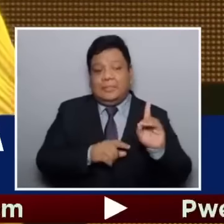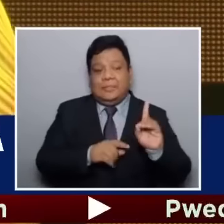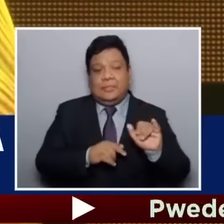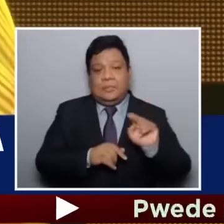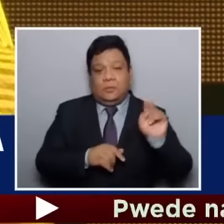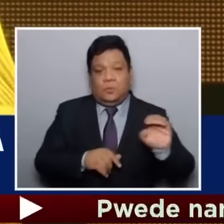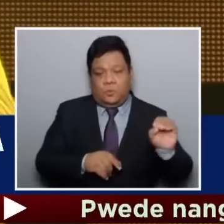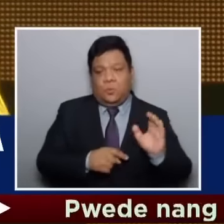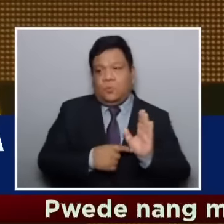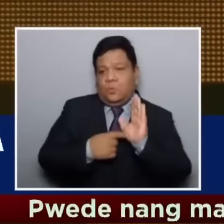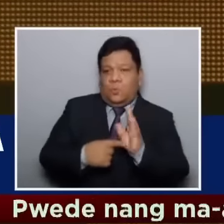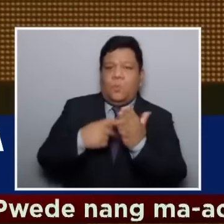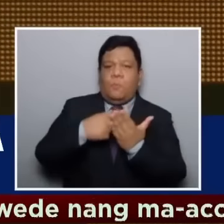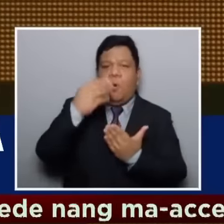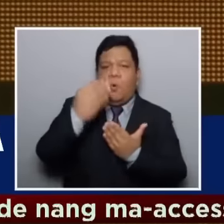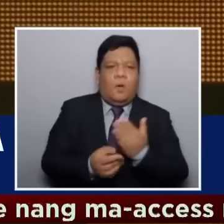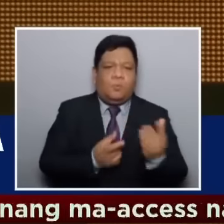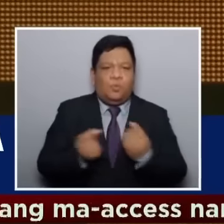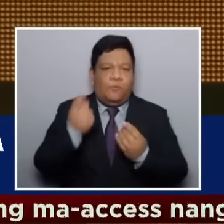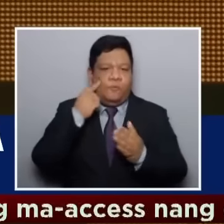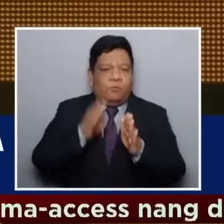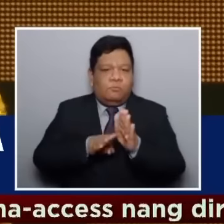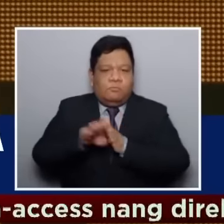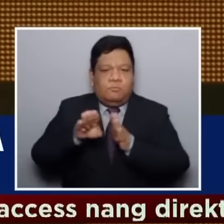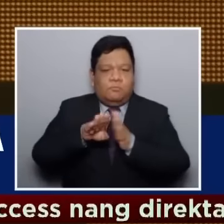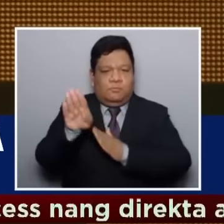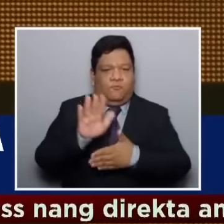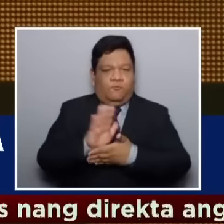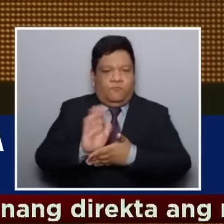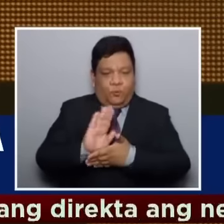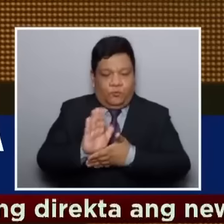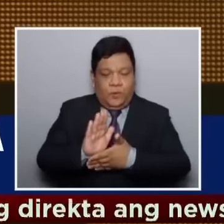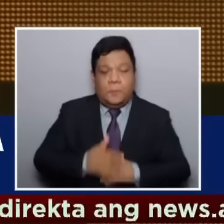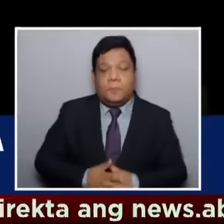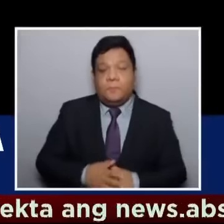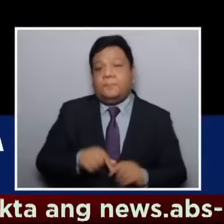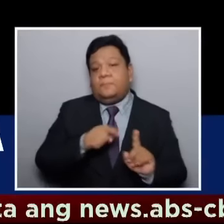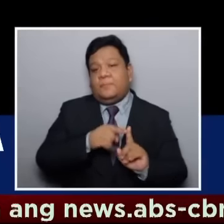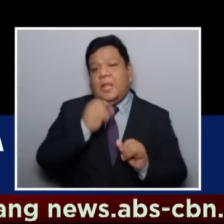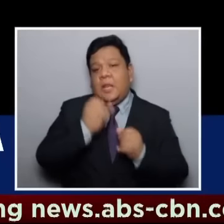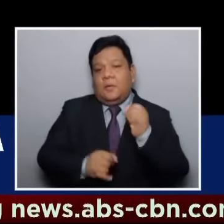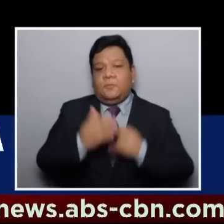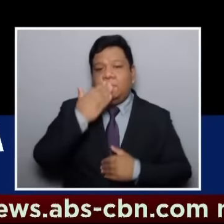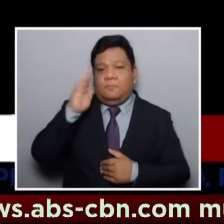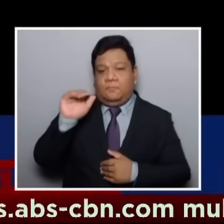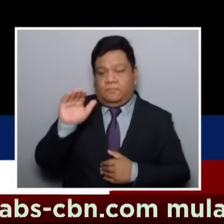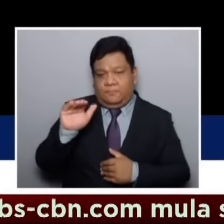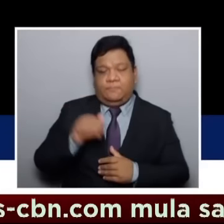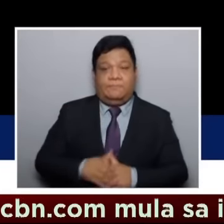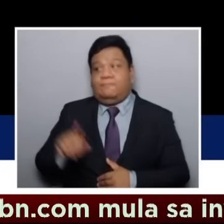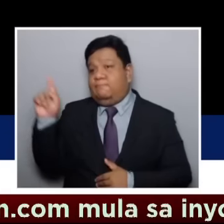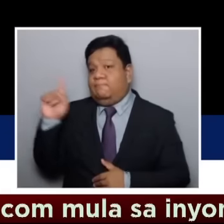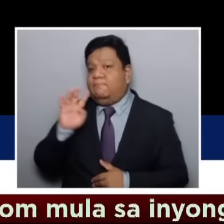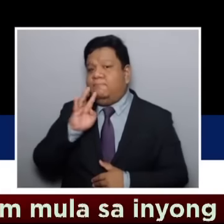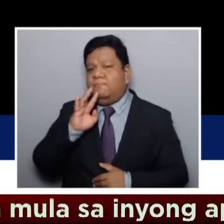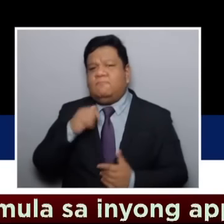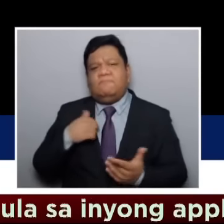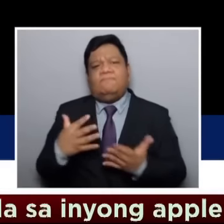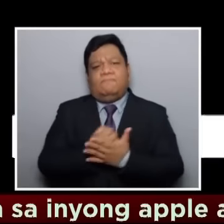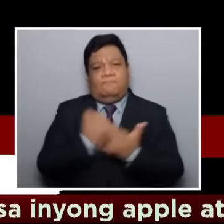ongoing programs sa pagpapaunlad ng industriya. Ito na rin ang huling paalam ni Dino. I would like to take this opportunity to thank